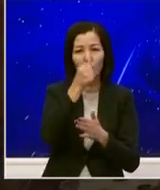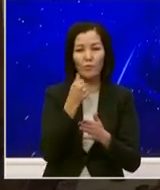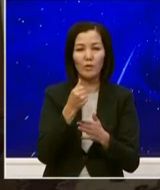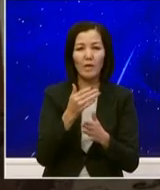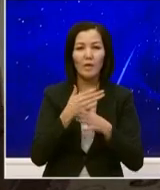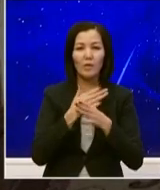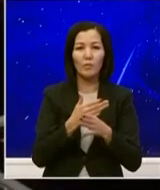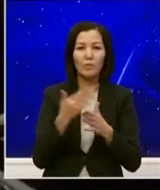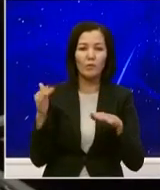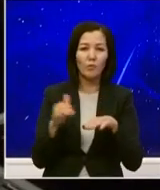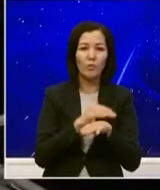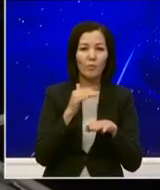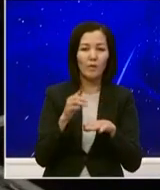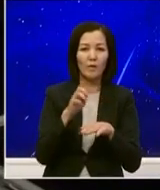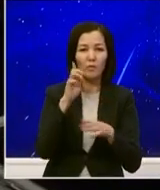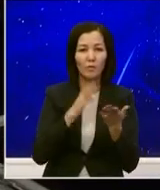помощь пришли добрые сослуживцы,